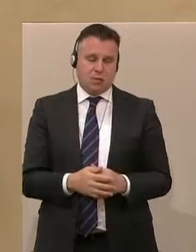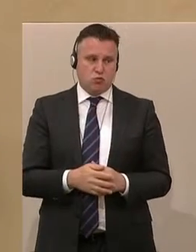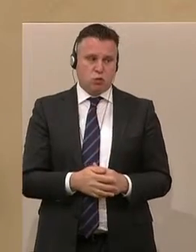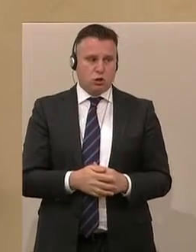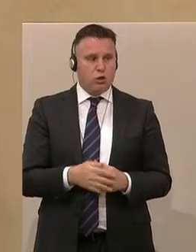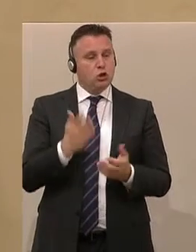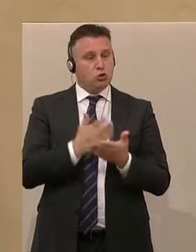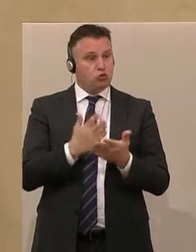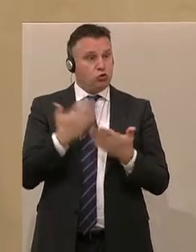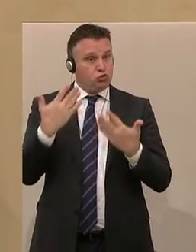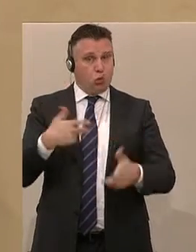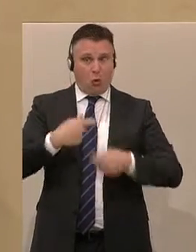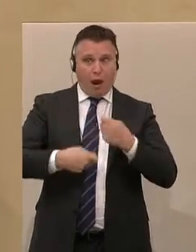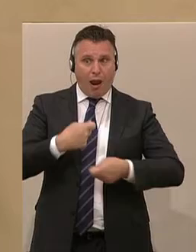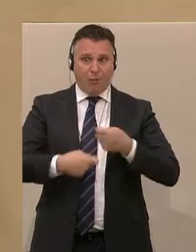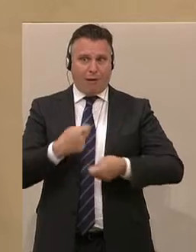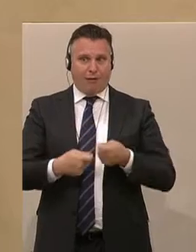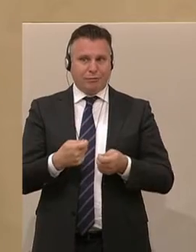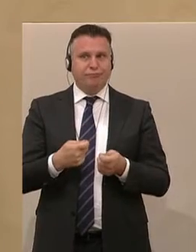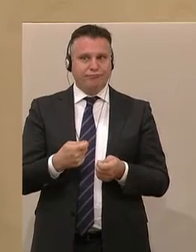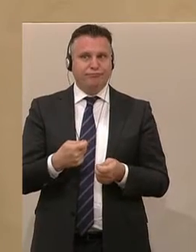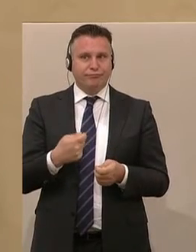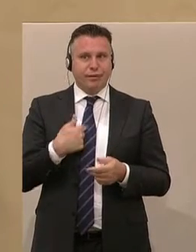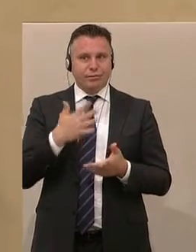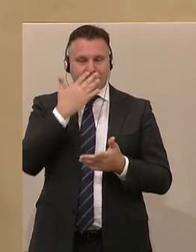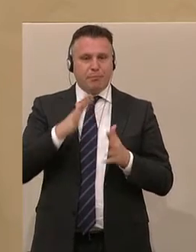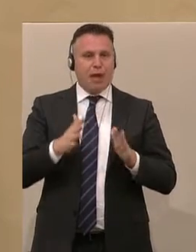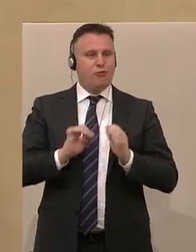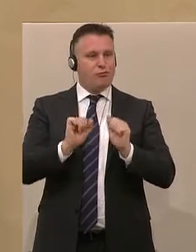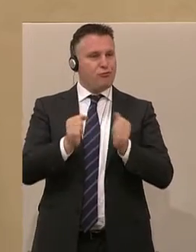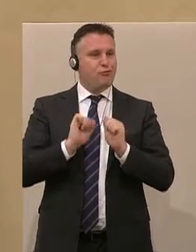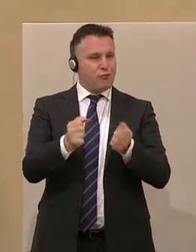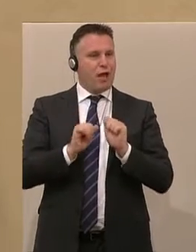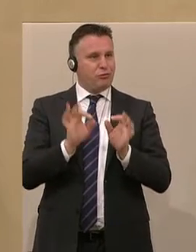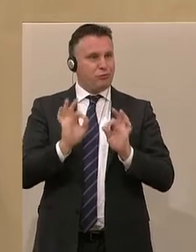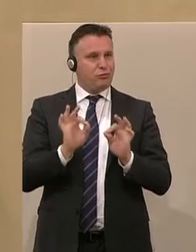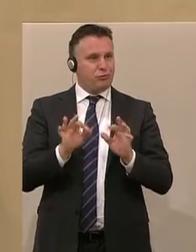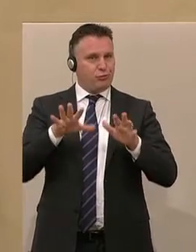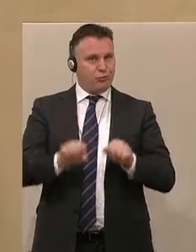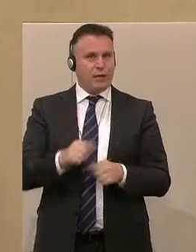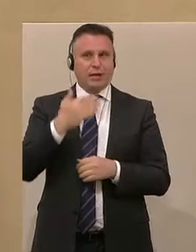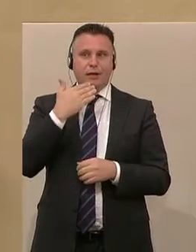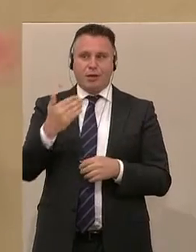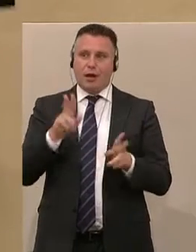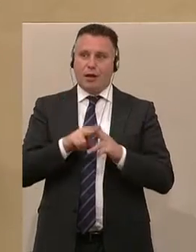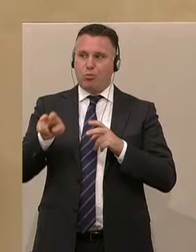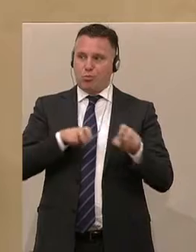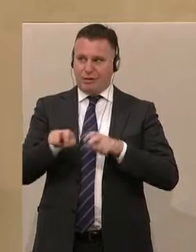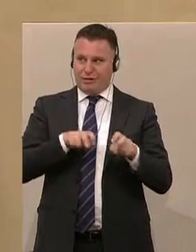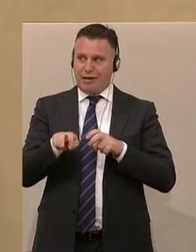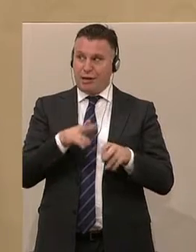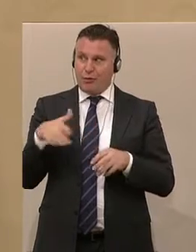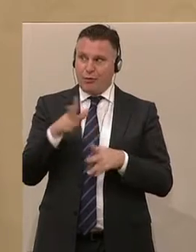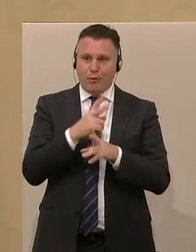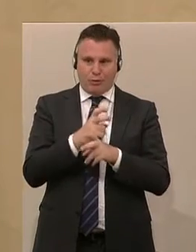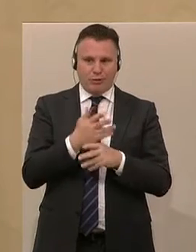jener Arbeitsstil, den wir als dynamisch und kompetent bezeichnen. Und einmal danke an dieser Stelle an die österreichische Bundesregierung